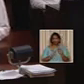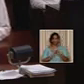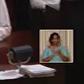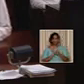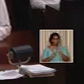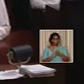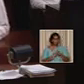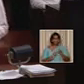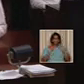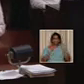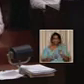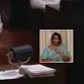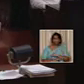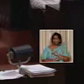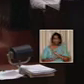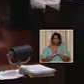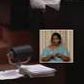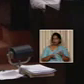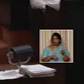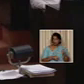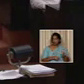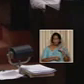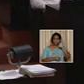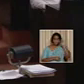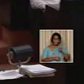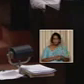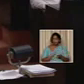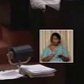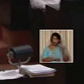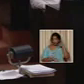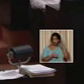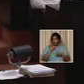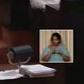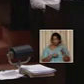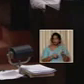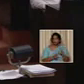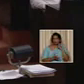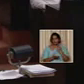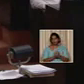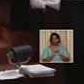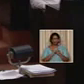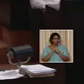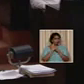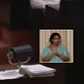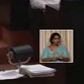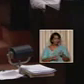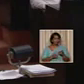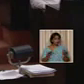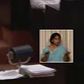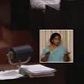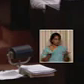හමුවේ අඩු ආදායම්ලාභී ශිෂ්‍යයින් 15000කට අධික සංඛ්‍යාවකට බරපතල අසාධාරණයක් සිදු